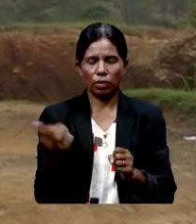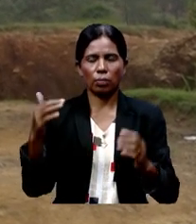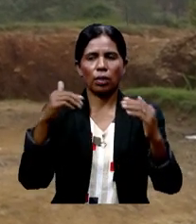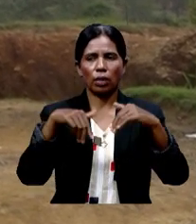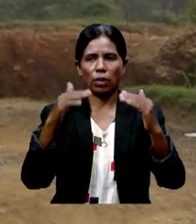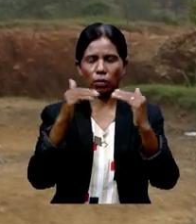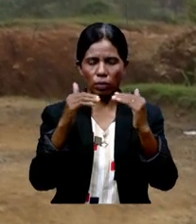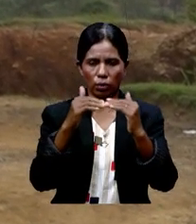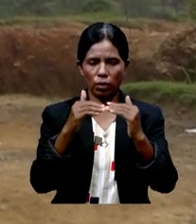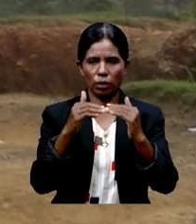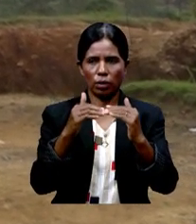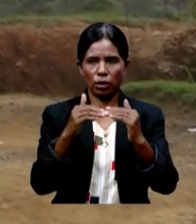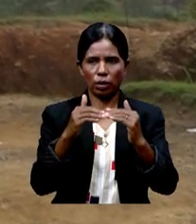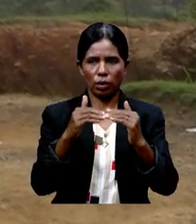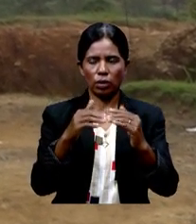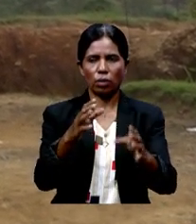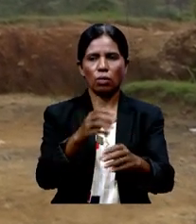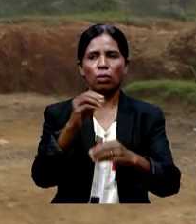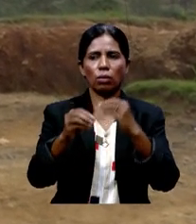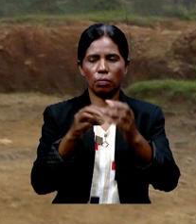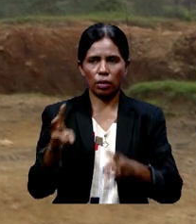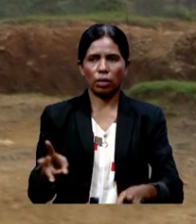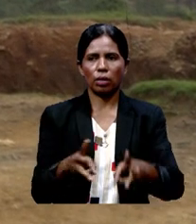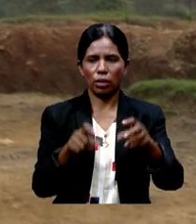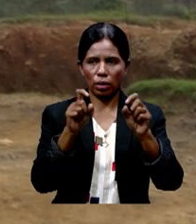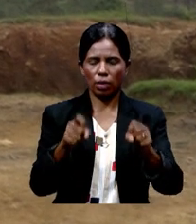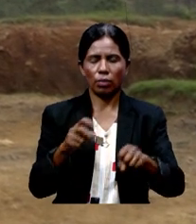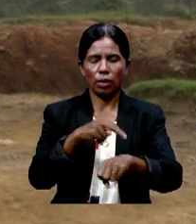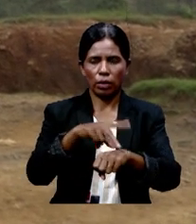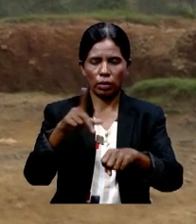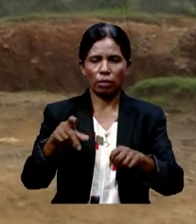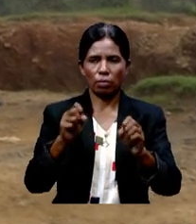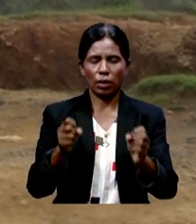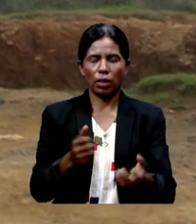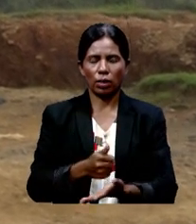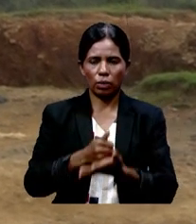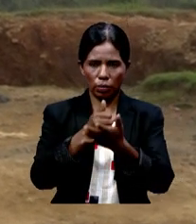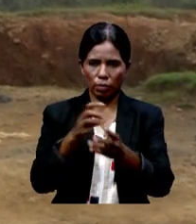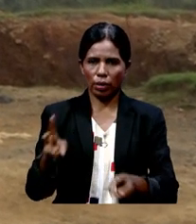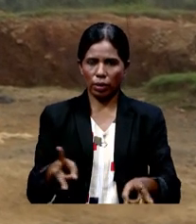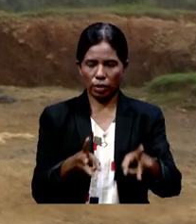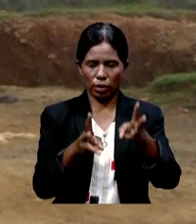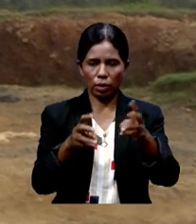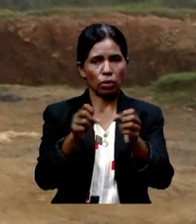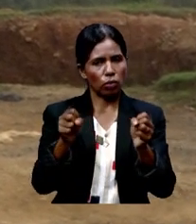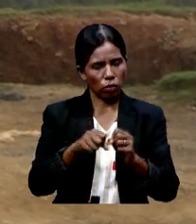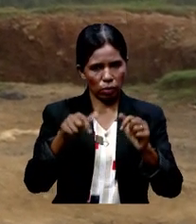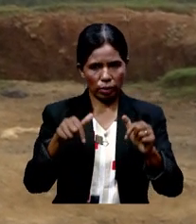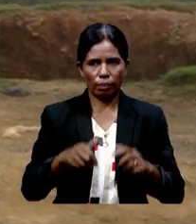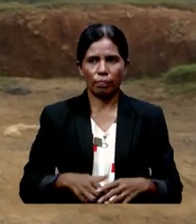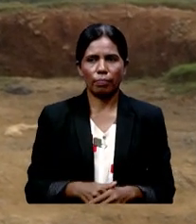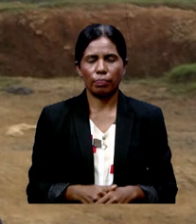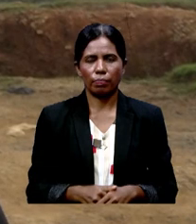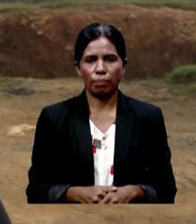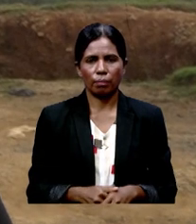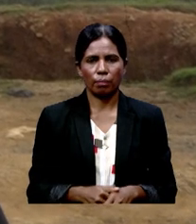to mam kren ngotra to atu levanta kono bam ne dalne ting ba nasional para mesumil bel tamata ba ne tu ba sukune kalai